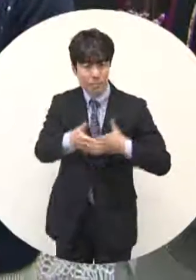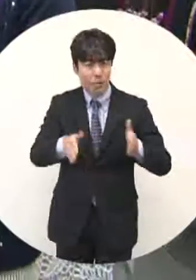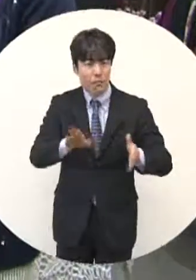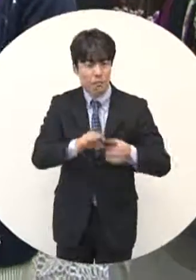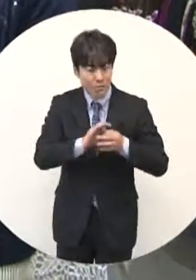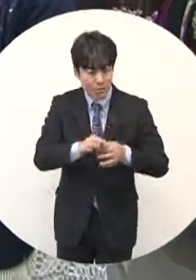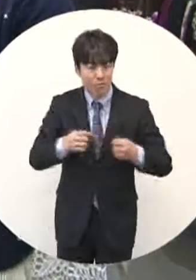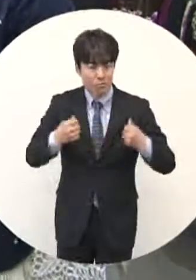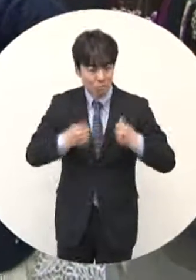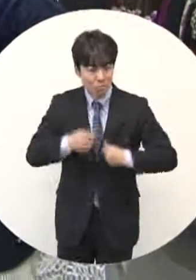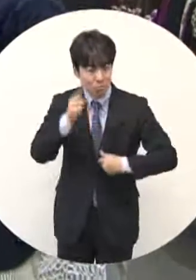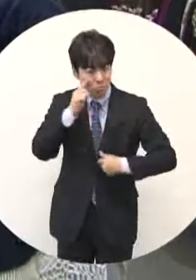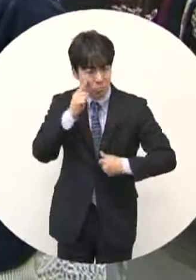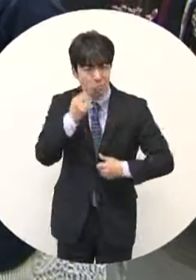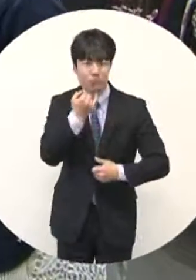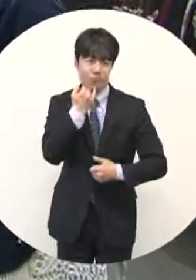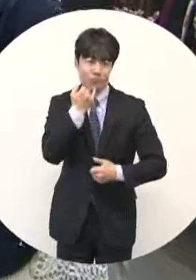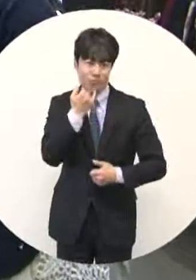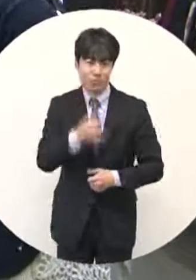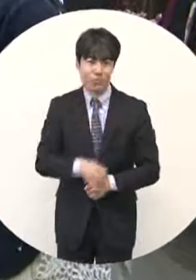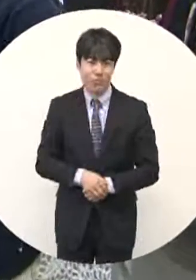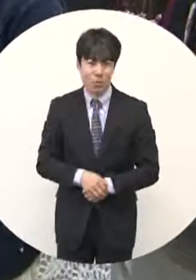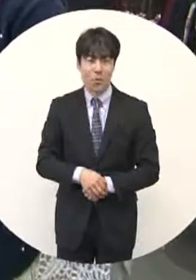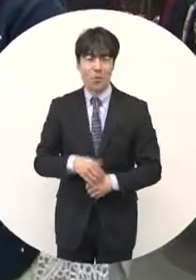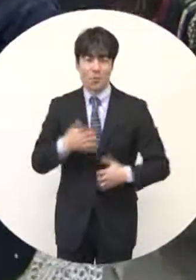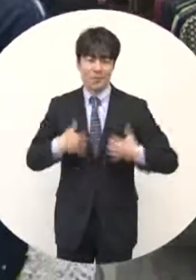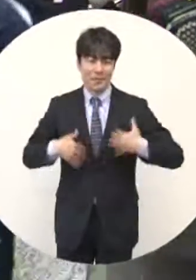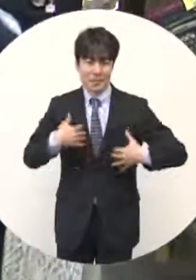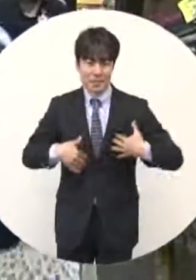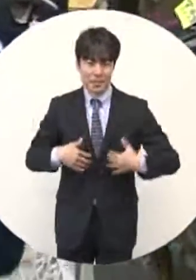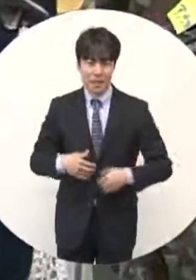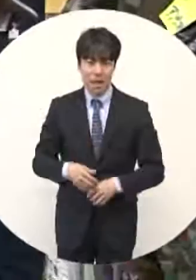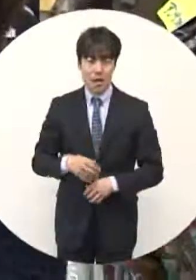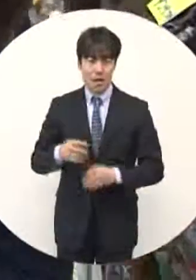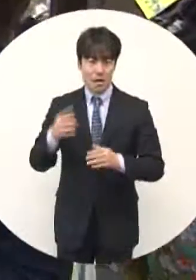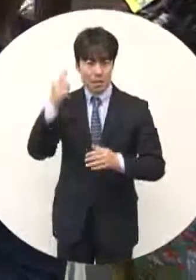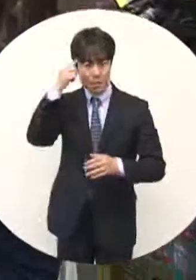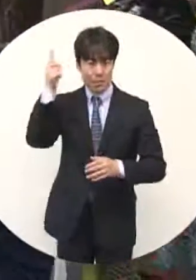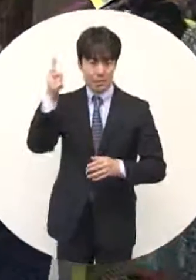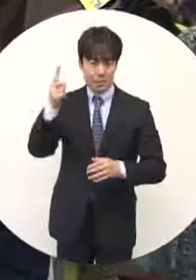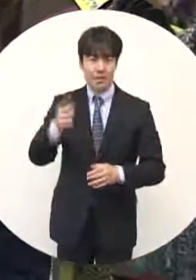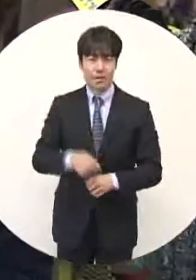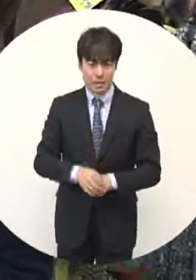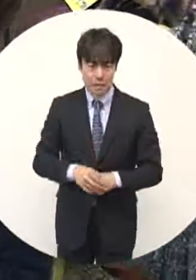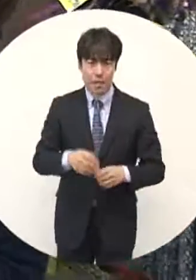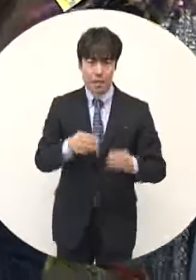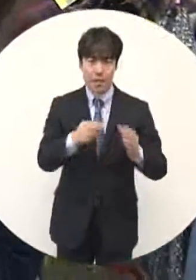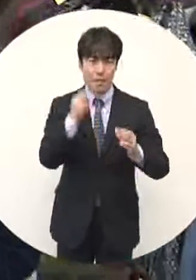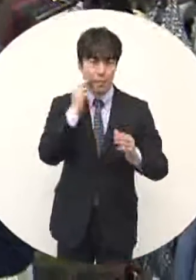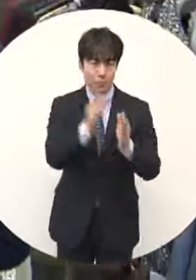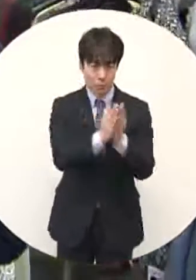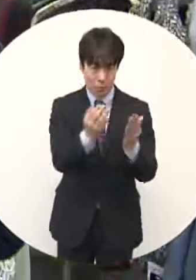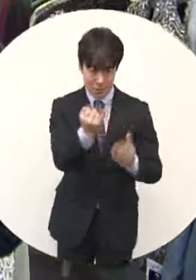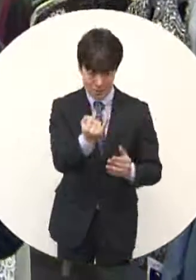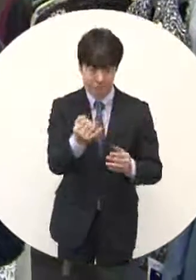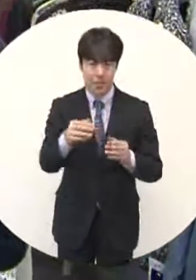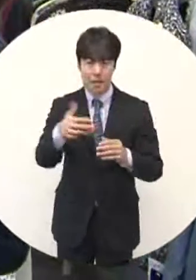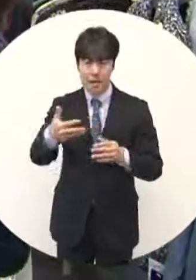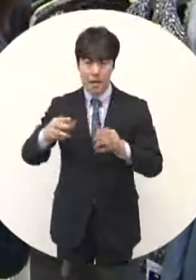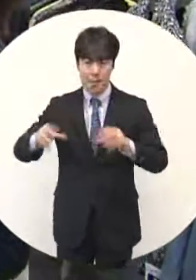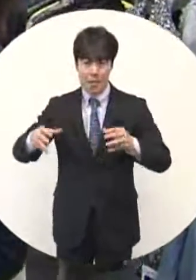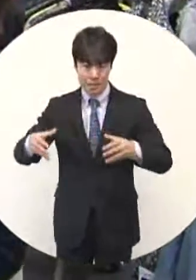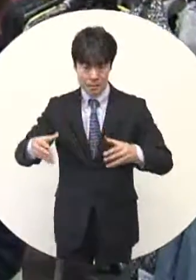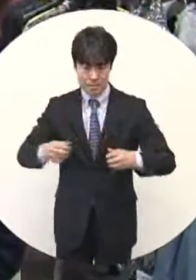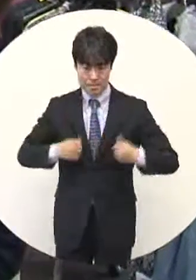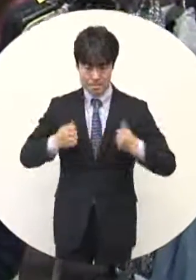てください。 いいですね、はい、 そうだ、それじゃあ、はい、松本さんと山木さんで着こなし対決なんてどうですか。で